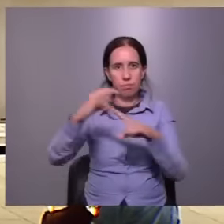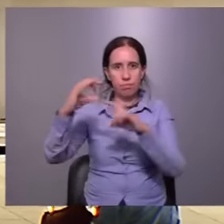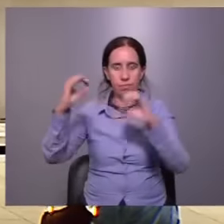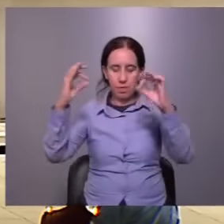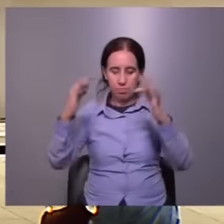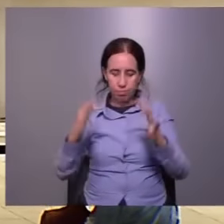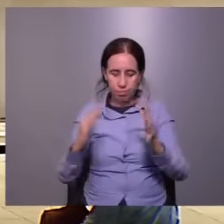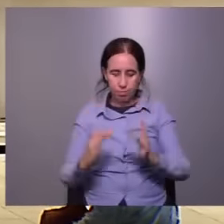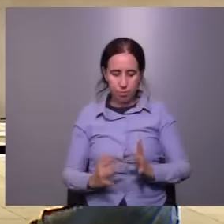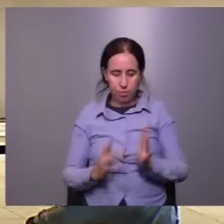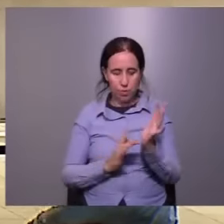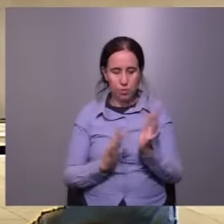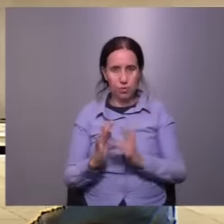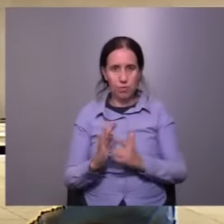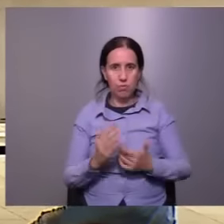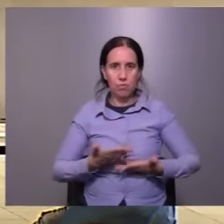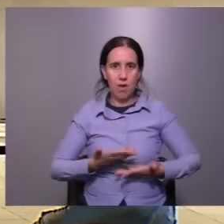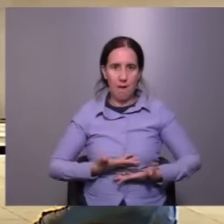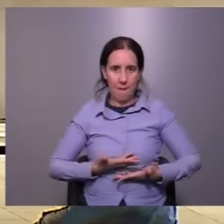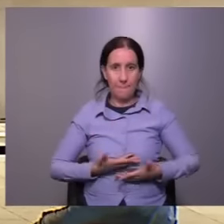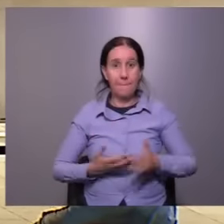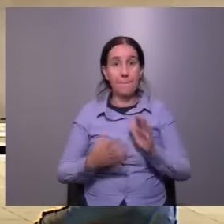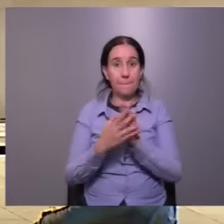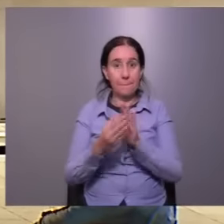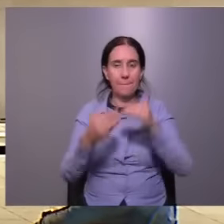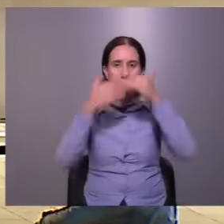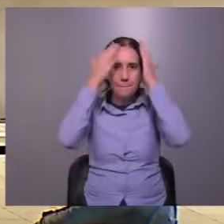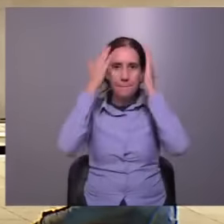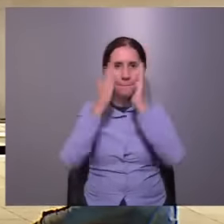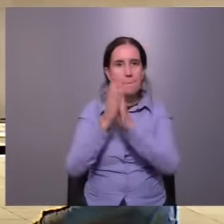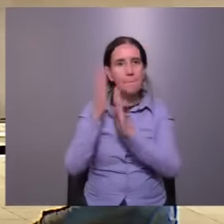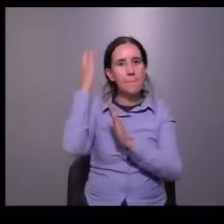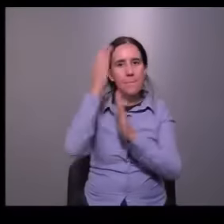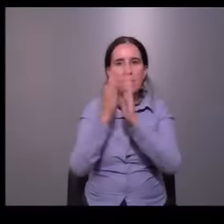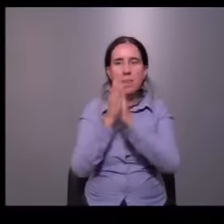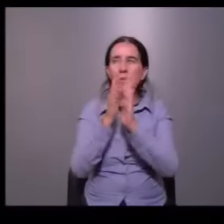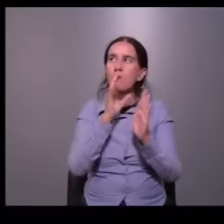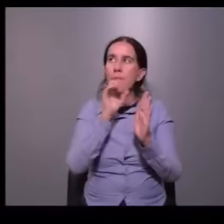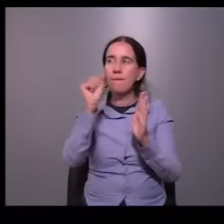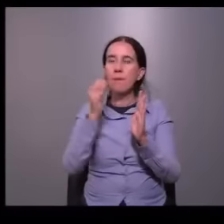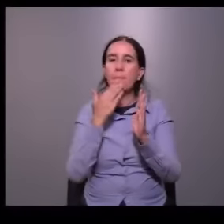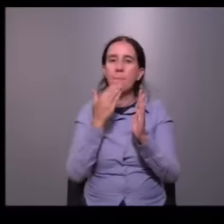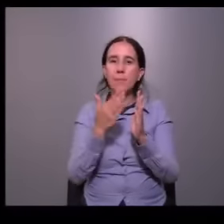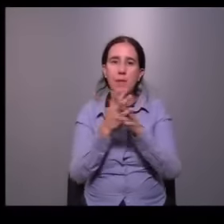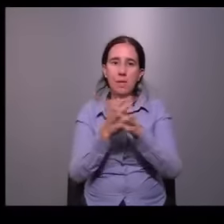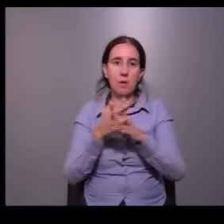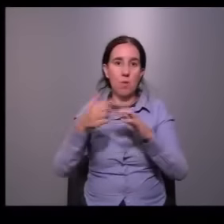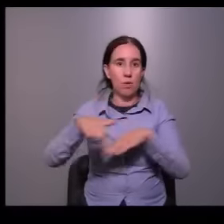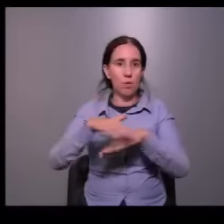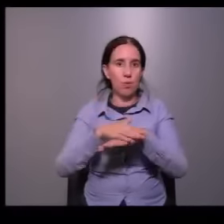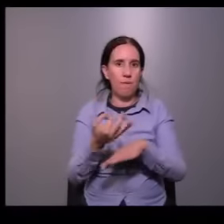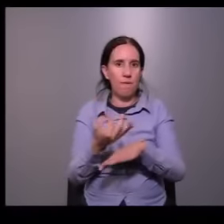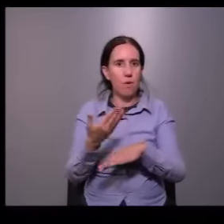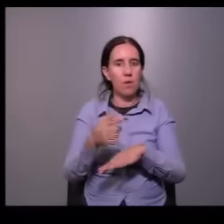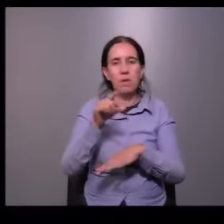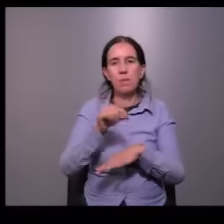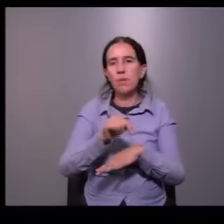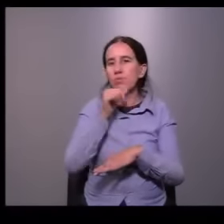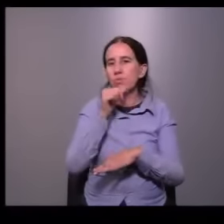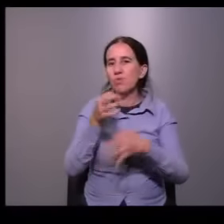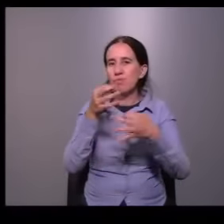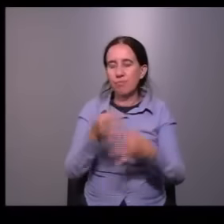Ave Maria, piena di grazia, il Signore è con te. Tu sei benedetta fra le donne, e benedetto il frutto